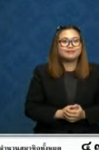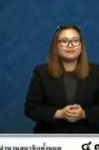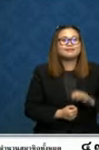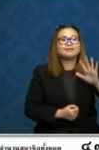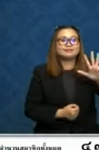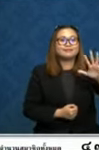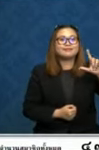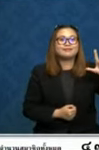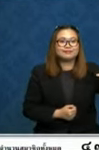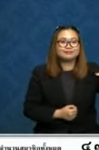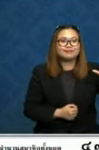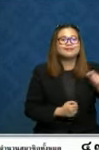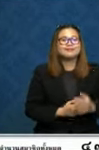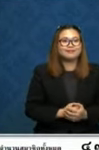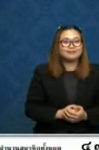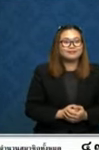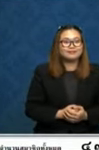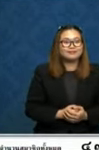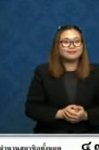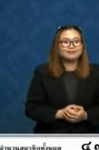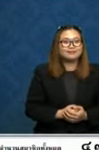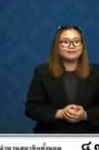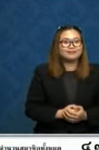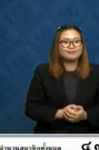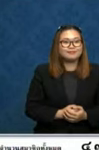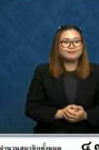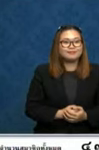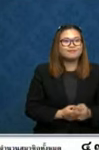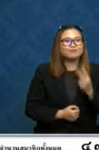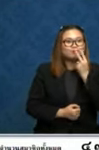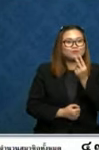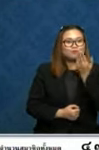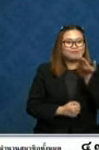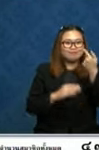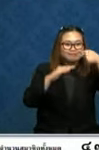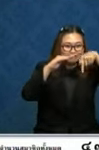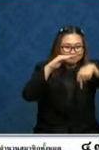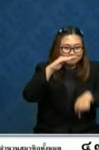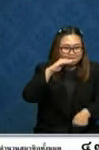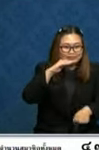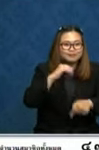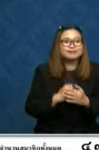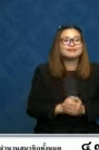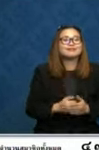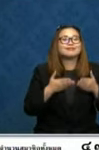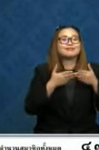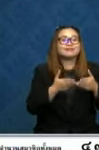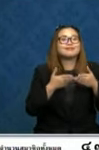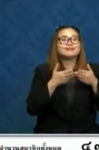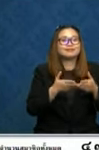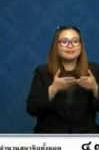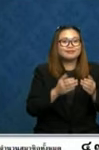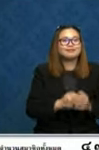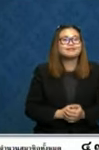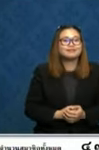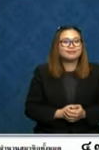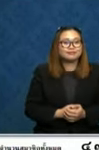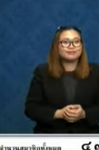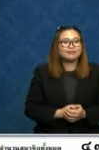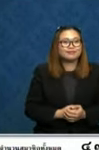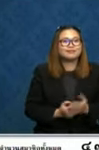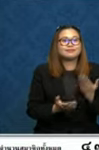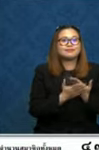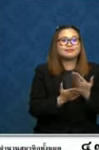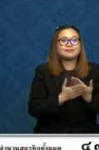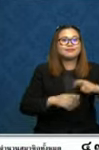5ล้านนะครับซึ่งในรายละเอียดเมื่อเข้าไปดูแล้วผมขอยกตัวอย่างอย่างกองทัพเรือเนี่ยนะครับก็มีรายจ่ายเพื่อ